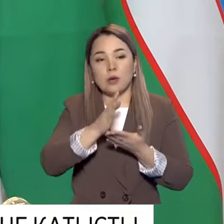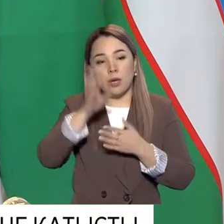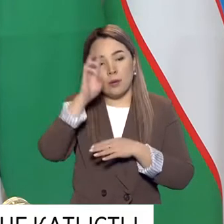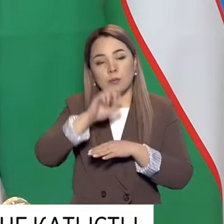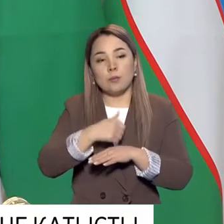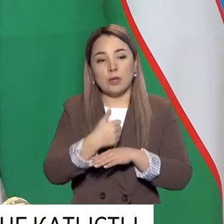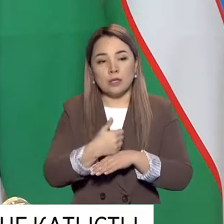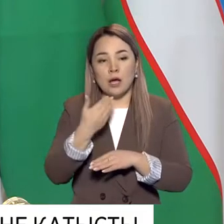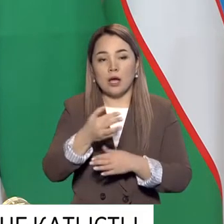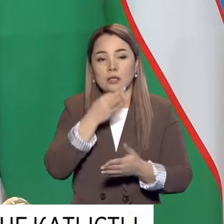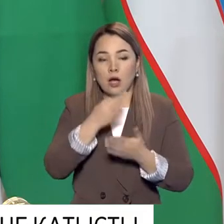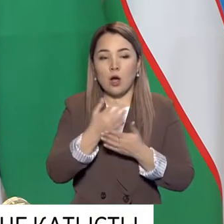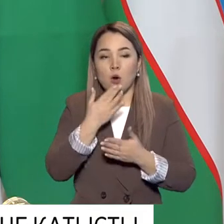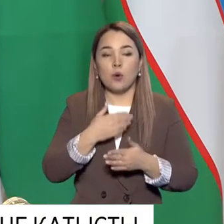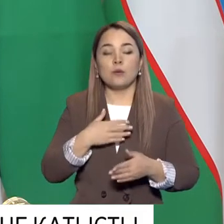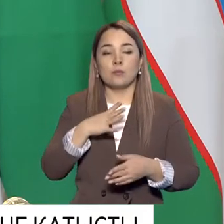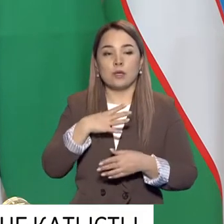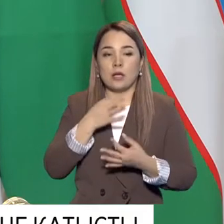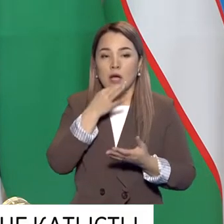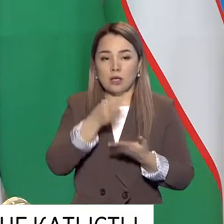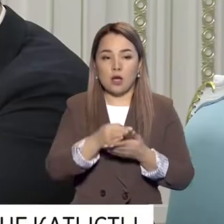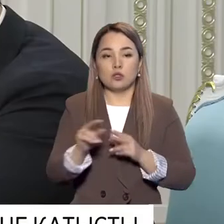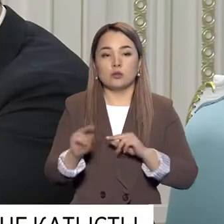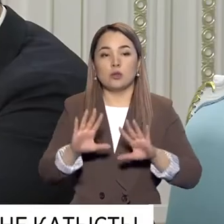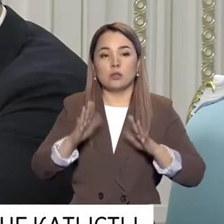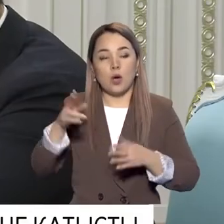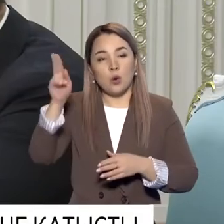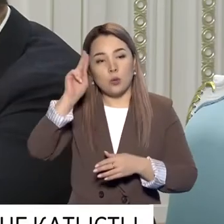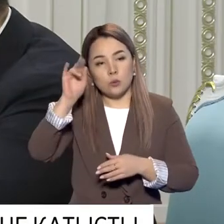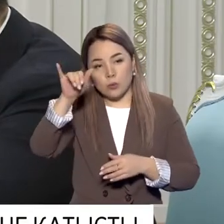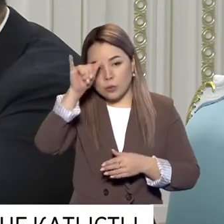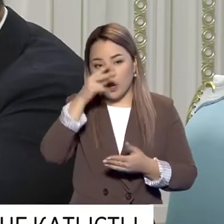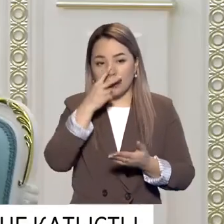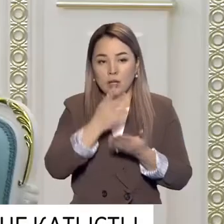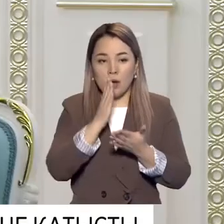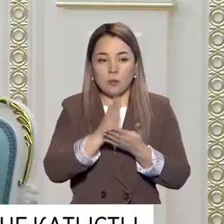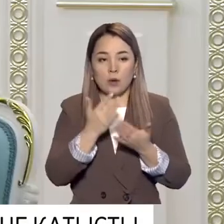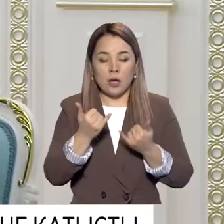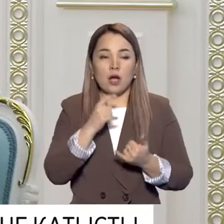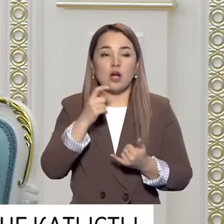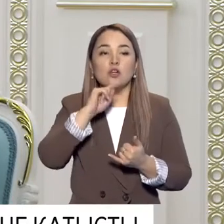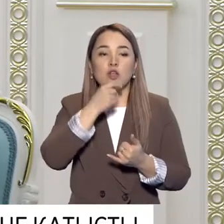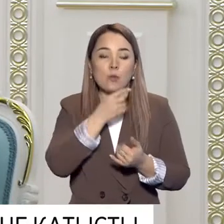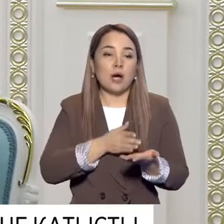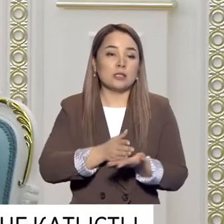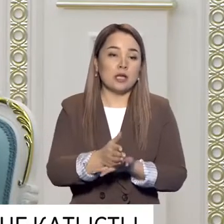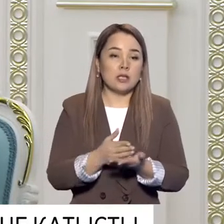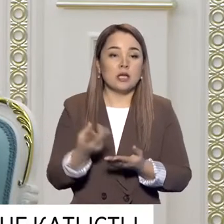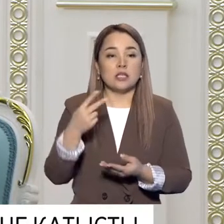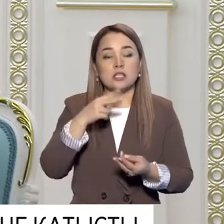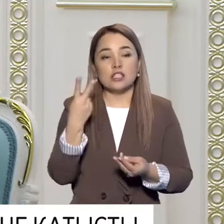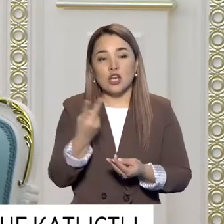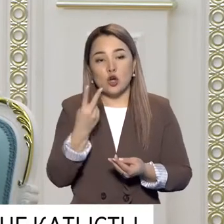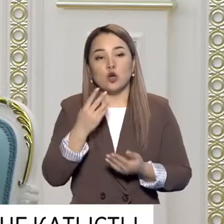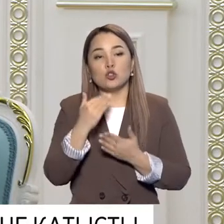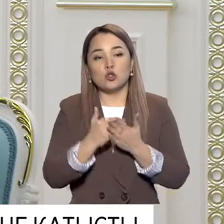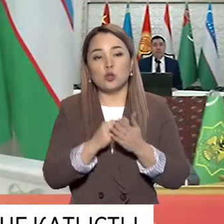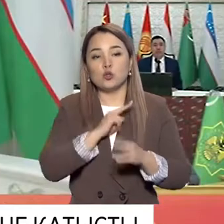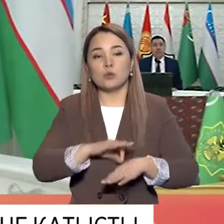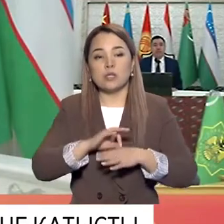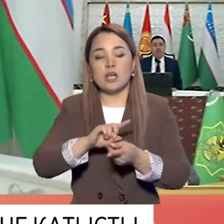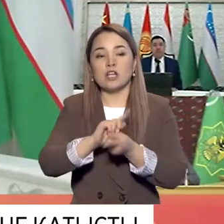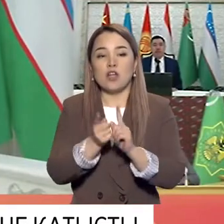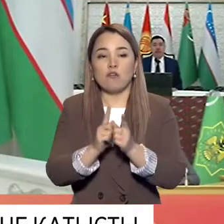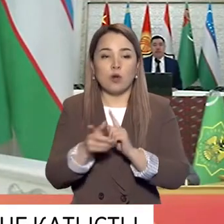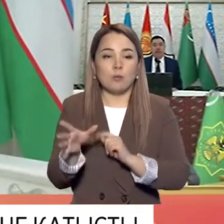ұлт ретінде біз қайғылы оқиғалардан сабақ алдық. Ұлттық қауіпсіздік пен экономикалық саясат осы екі жүйе қаралғандардан кейін қайта реформаланып